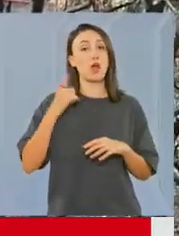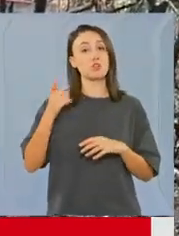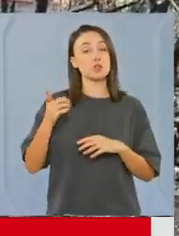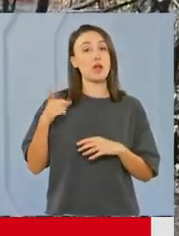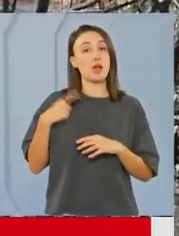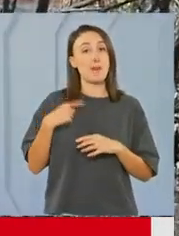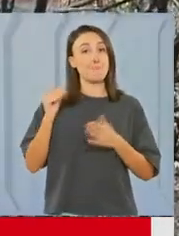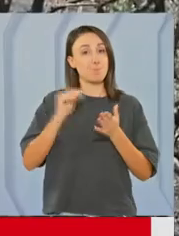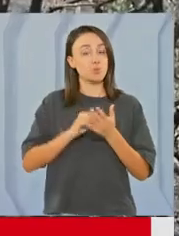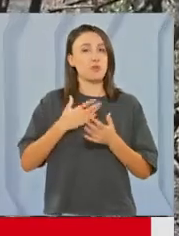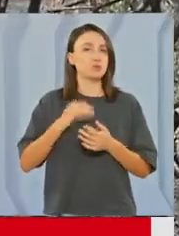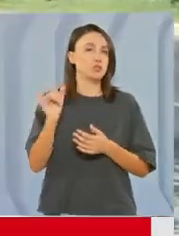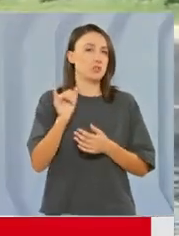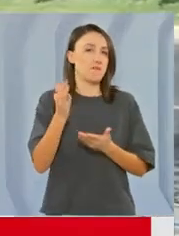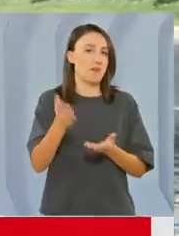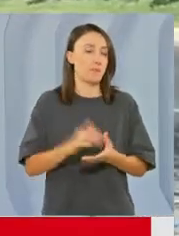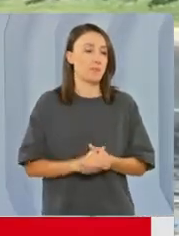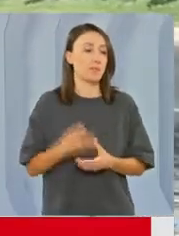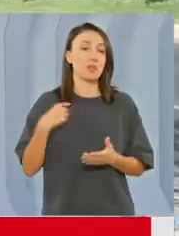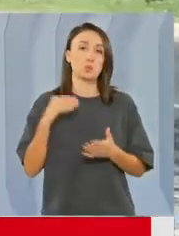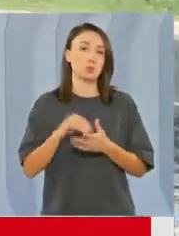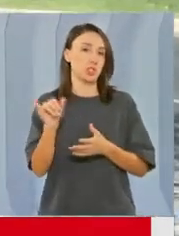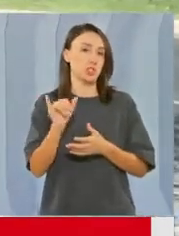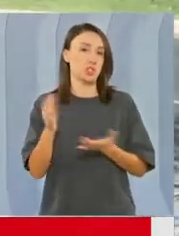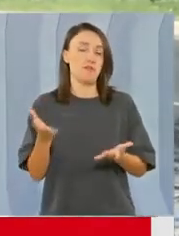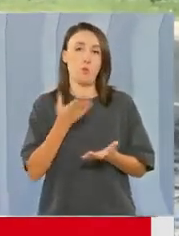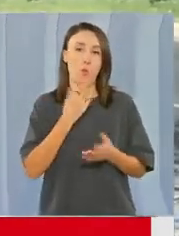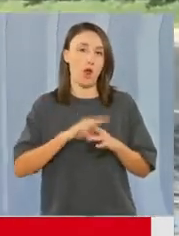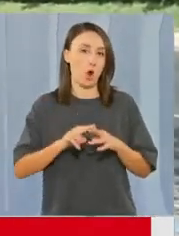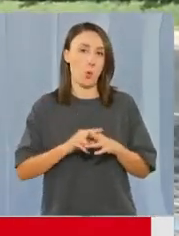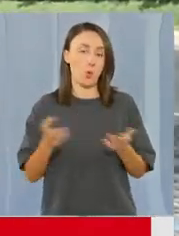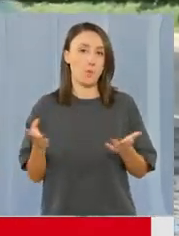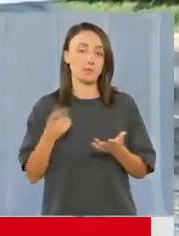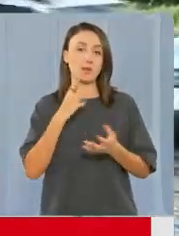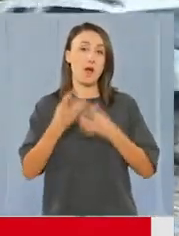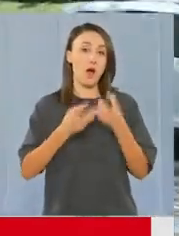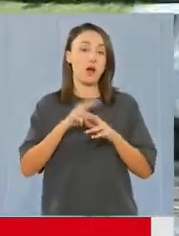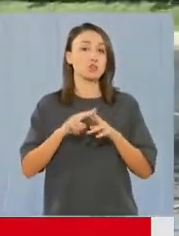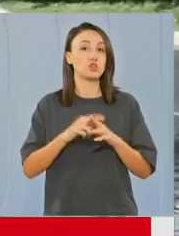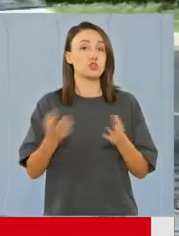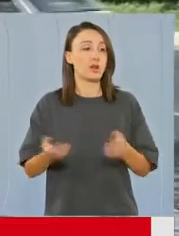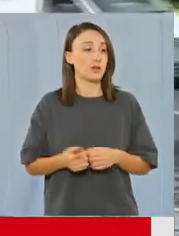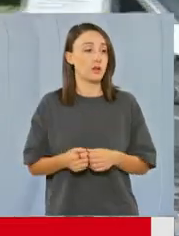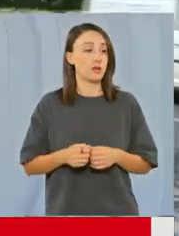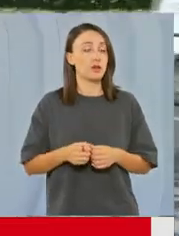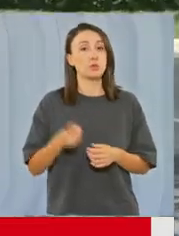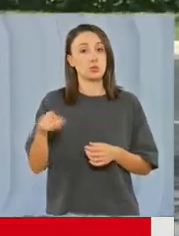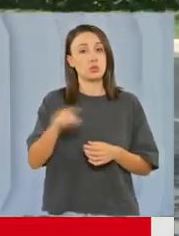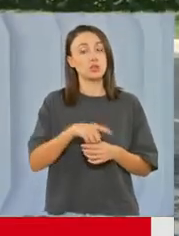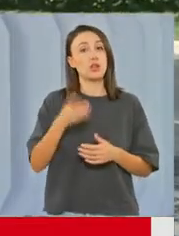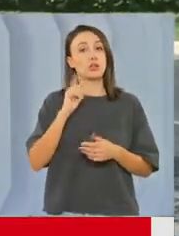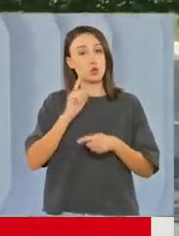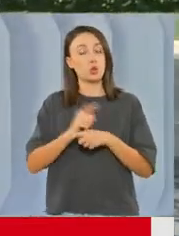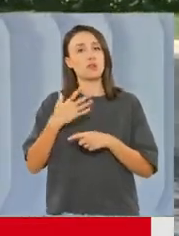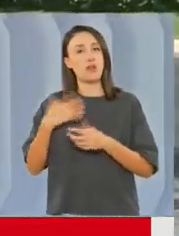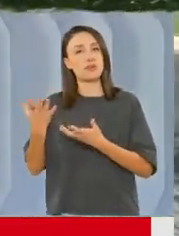ar fi fost pus intenționat. E pus de cineva, că n-are cum să nu ardă așa. Cred că de ăștia care tot îl vrea